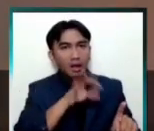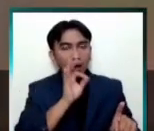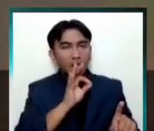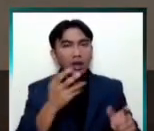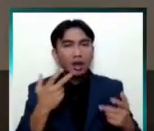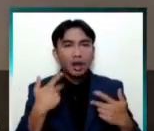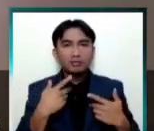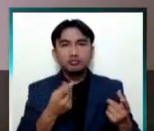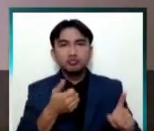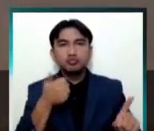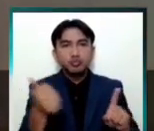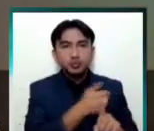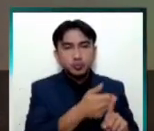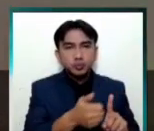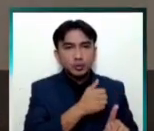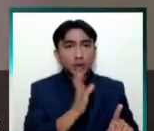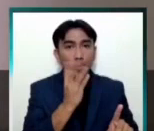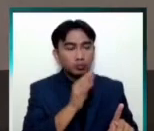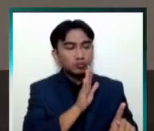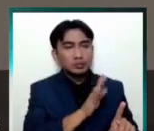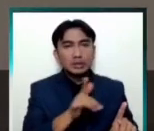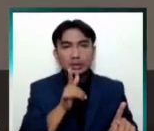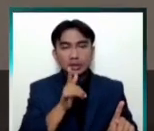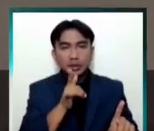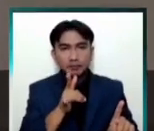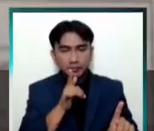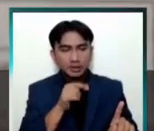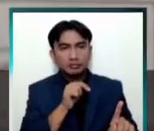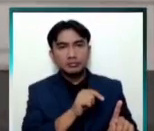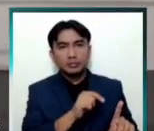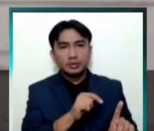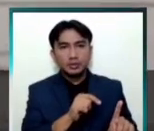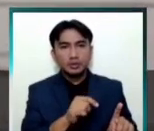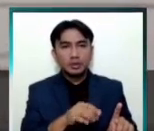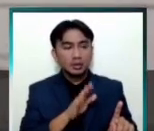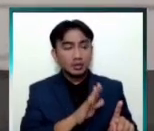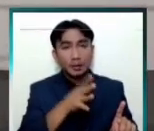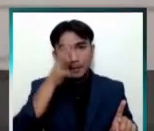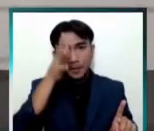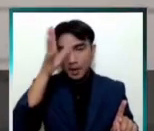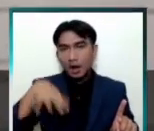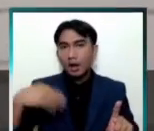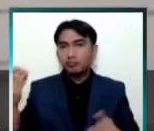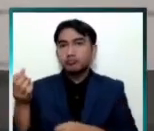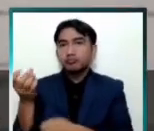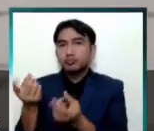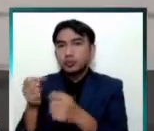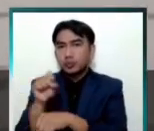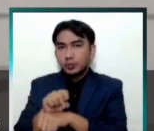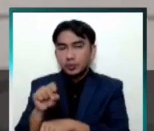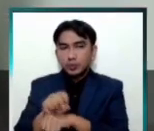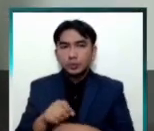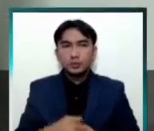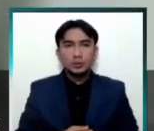sa kanya. Nangyari umano ang pananakit ng stepmother habang nasa Maynila ang ama ng bata para magtrabaho. Sa death certificate